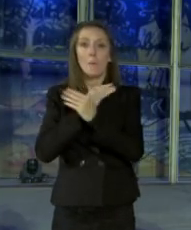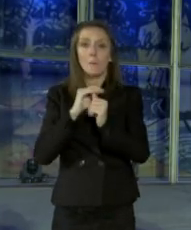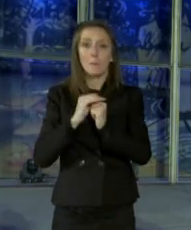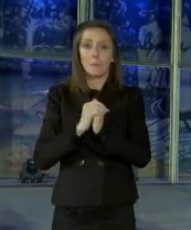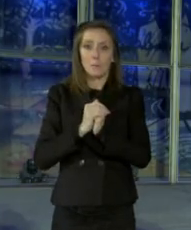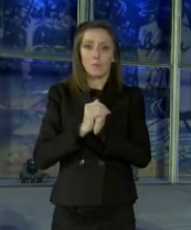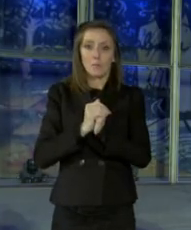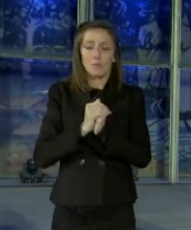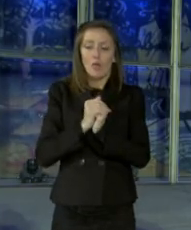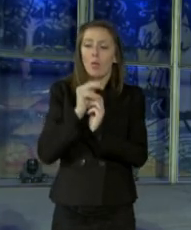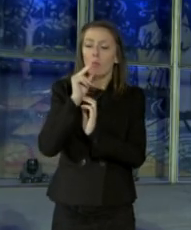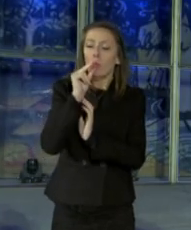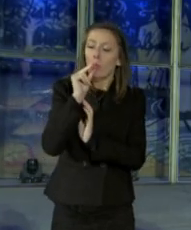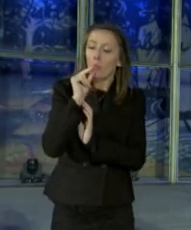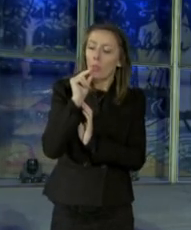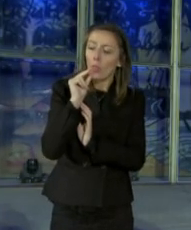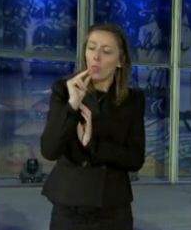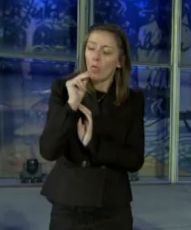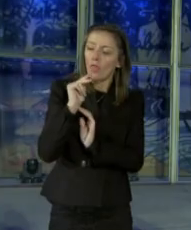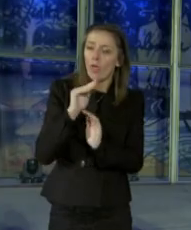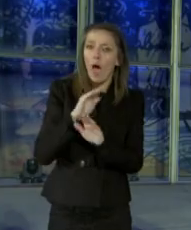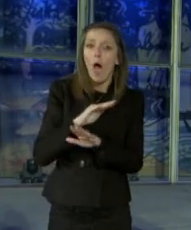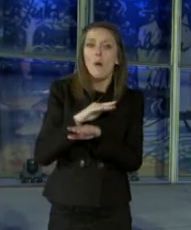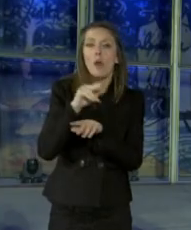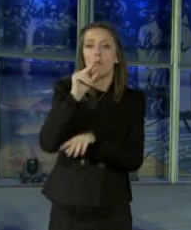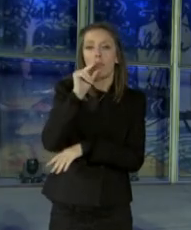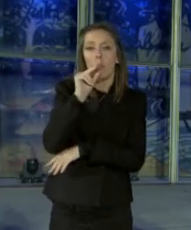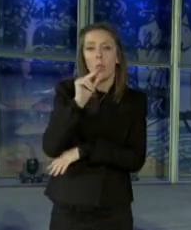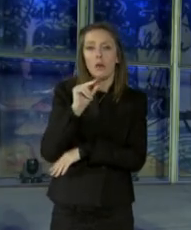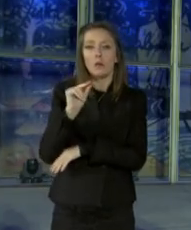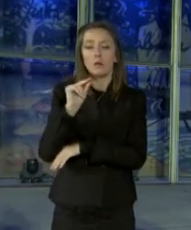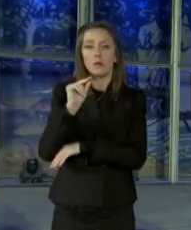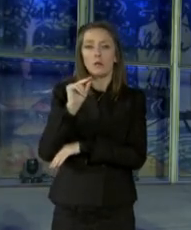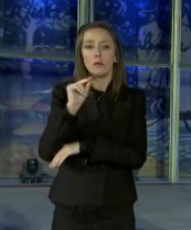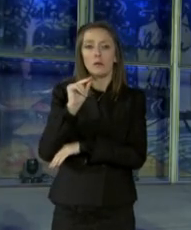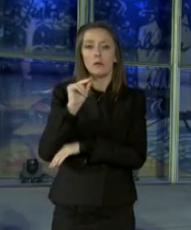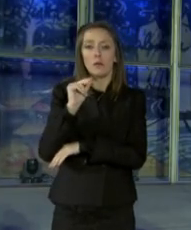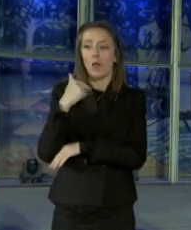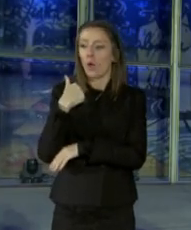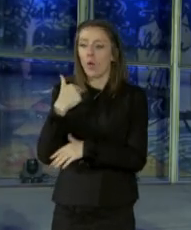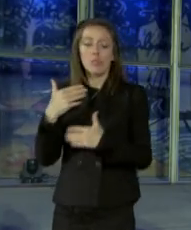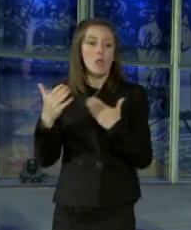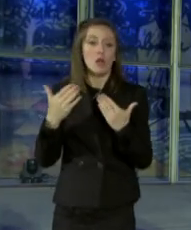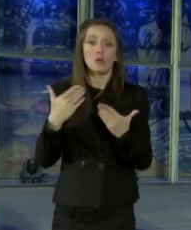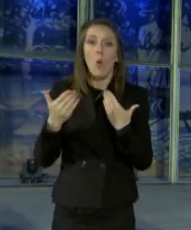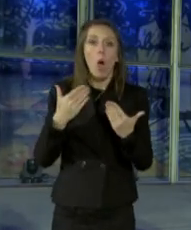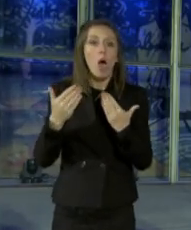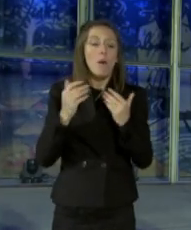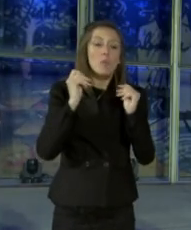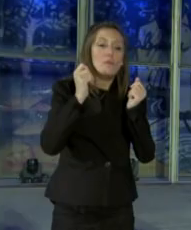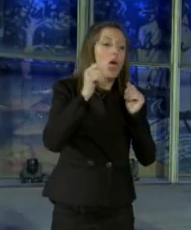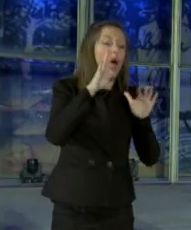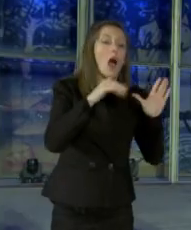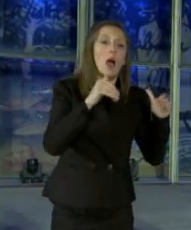con voce sempre più debole mi mossi per andare a chiamare un fratello